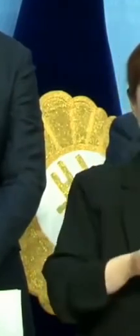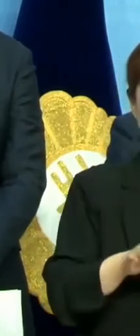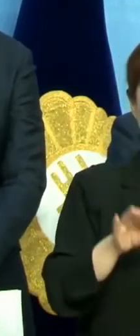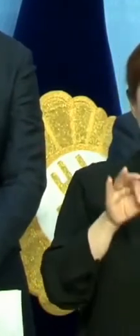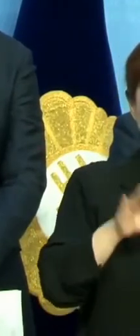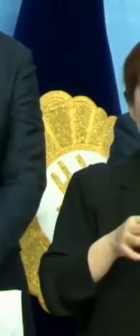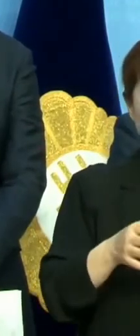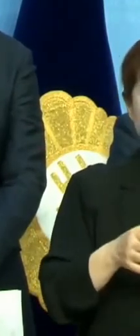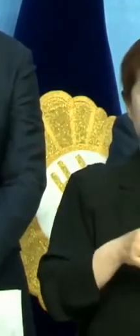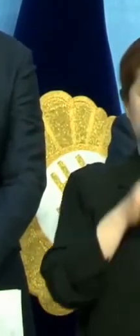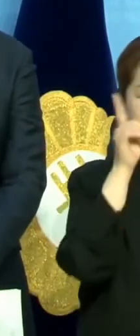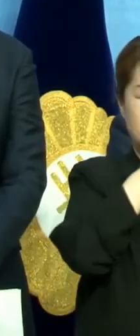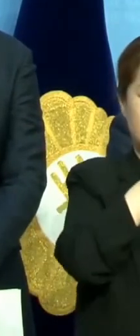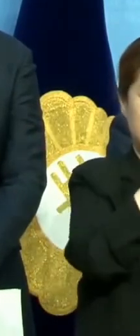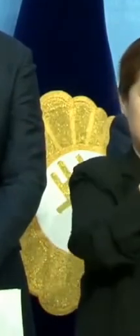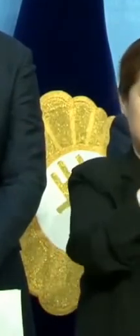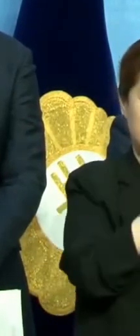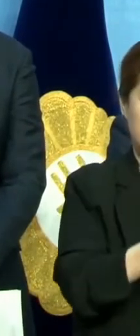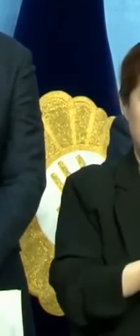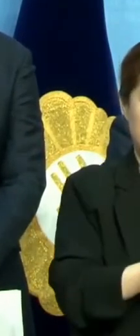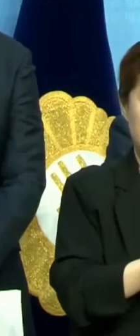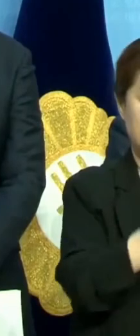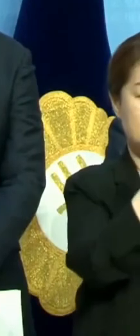잠깐의 악플로